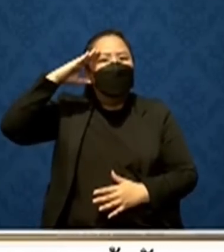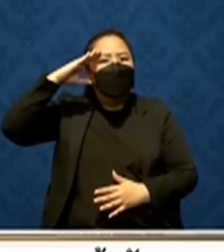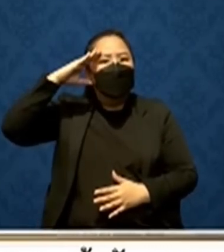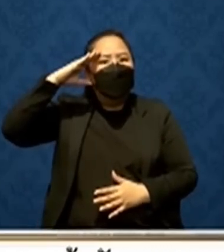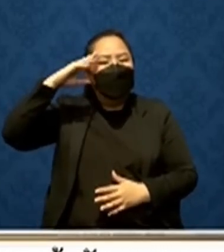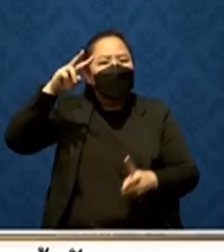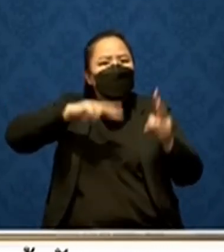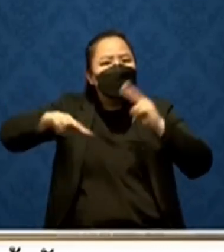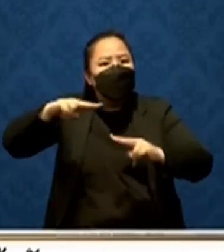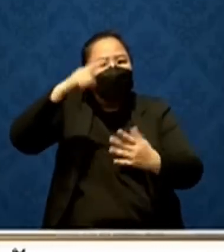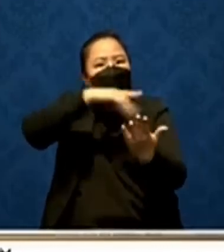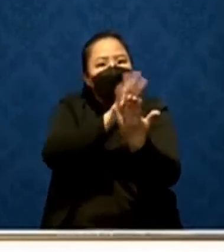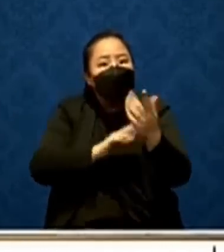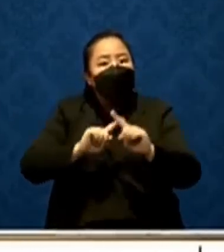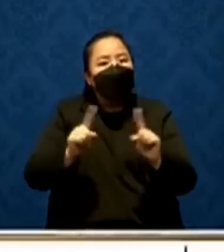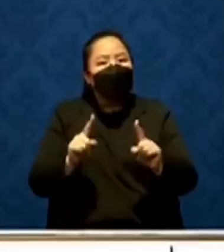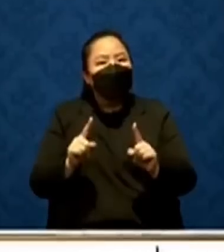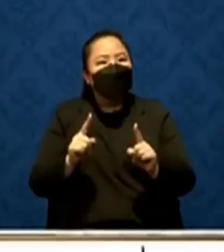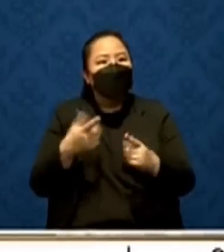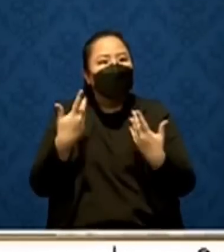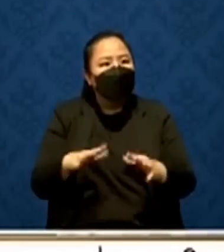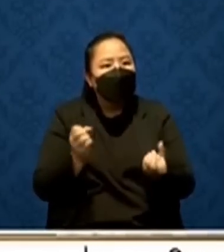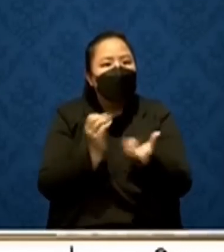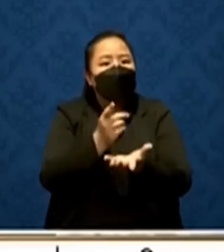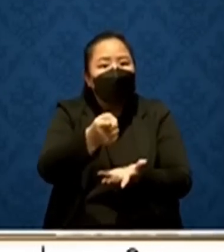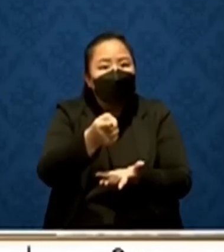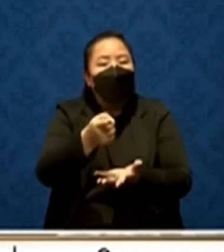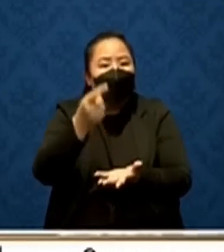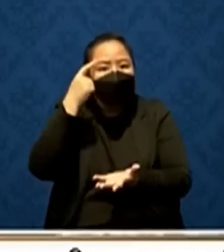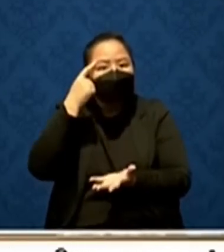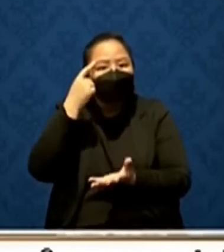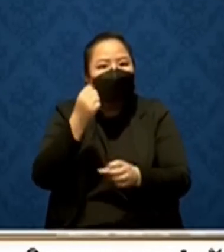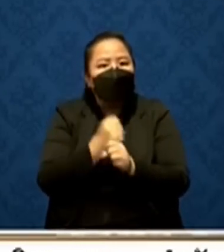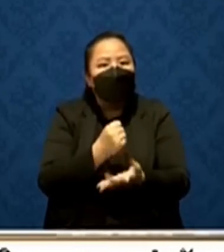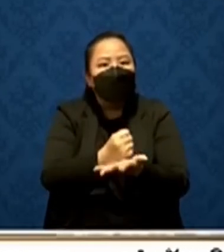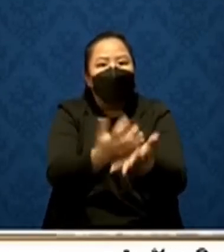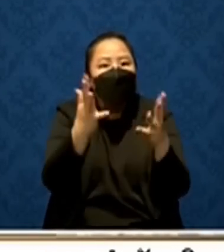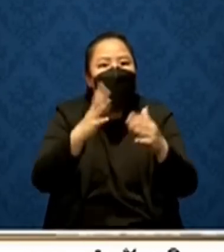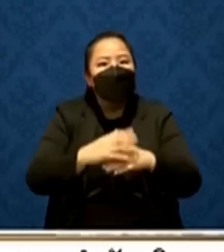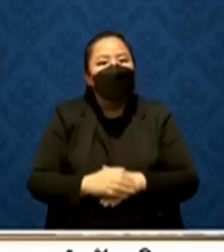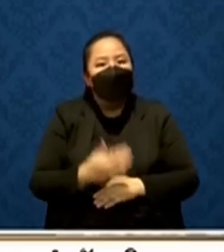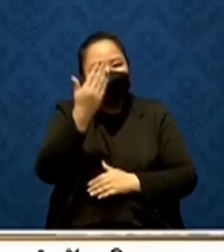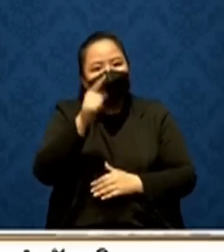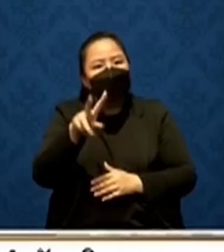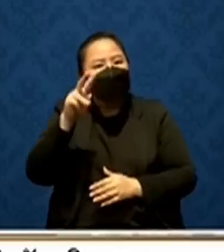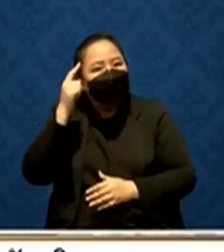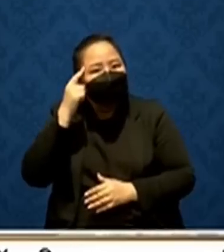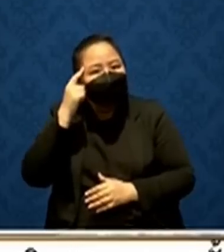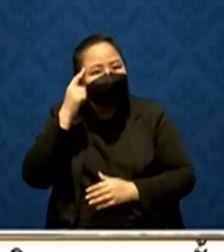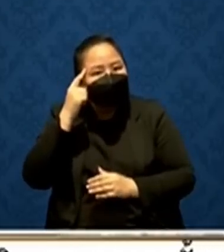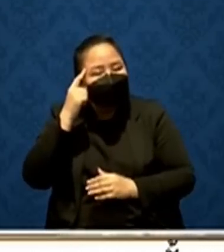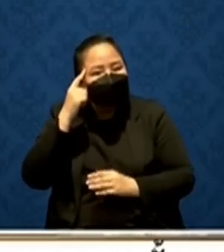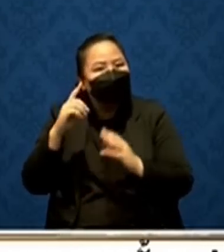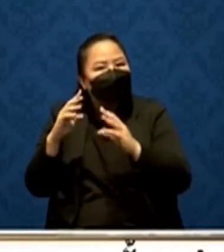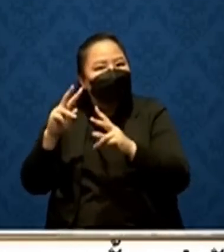ถึงเวลากลับไม่ทำไม่รู้เห็นเป็นใจเหรอครับนะคะจะเป็นนัดแนะกันก็